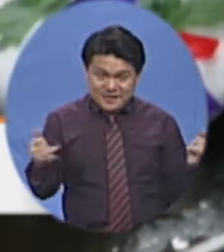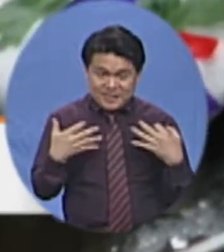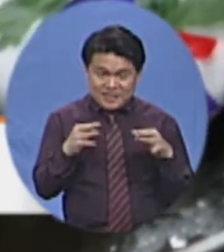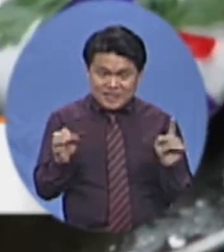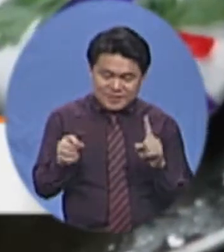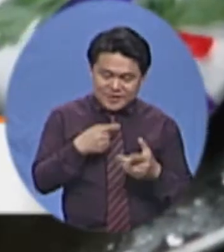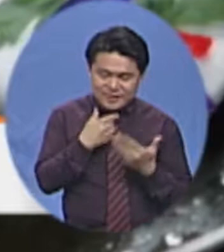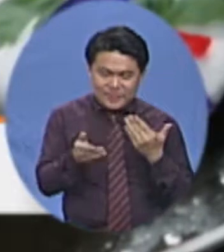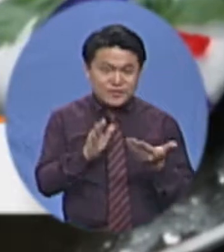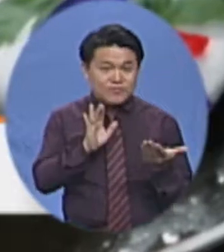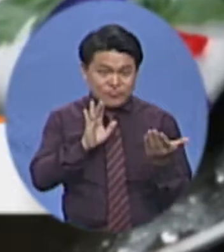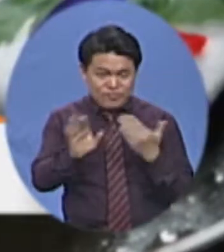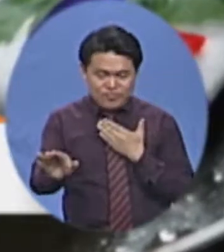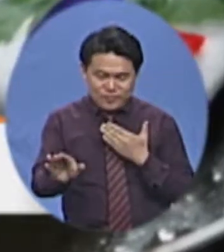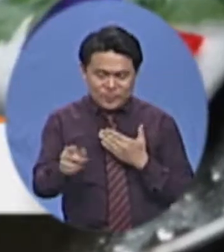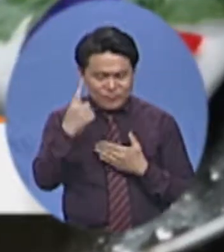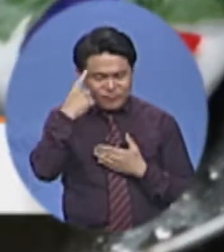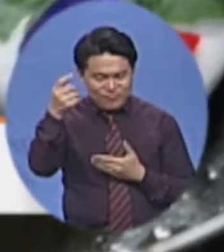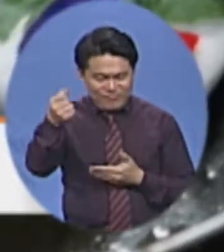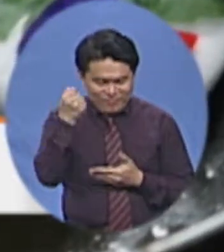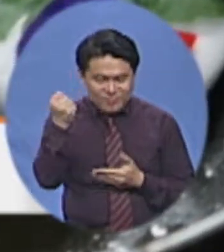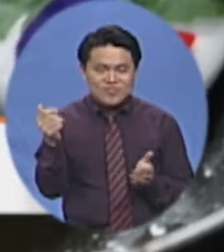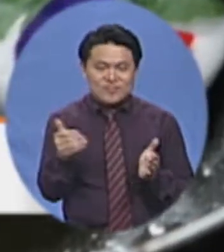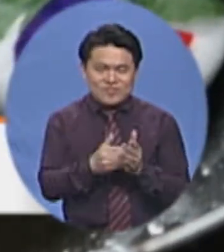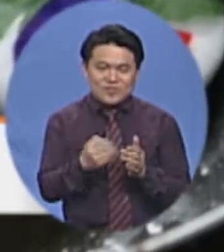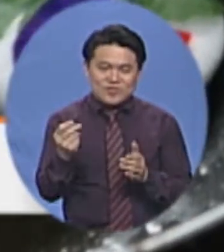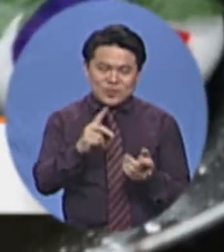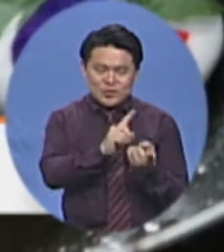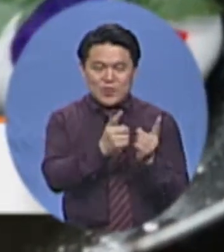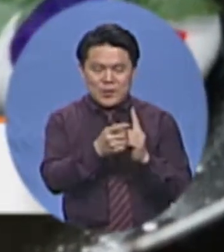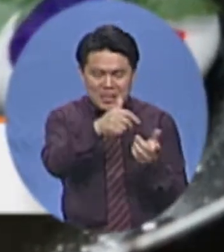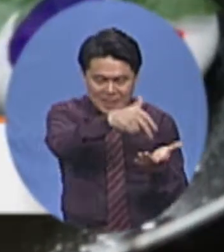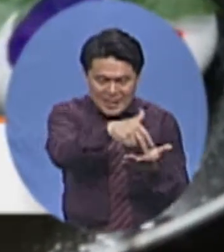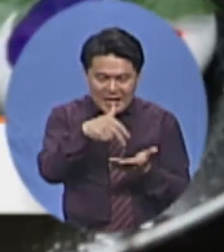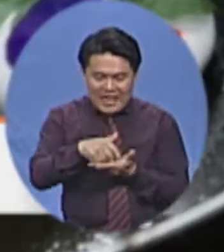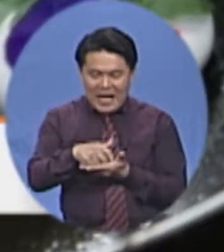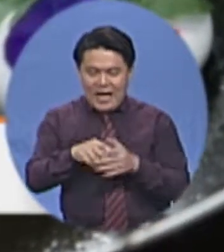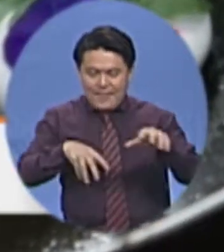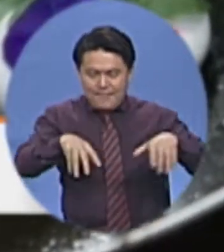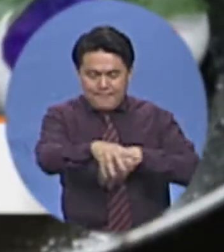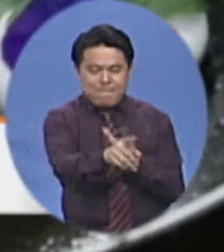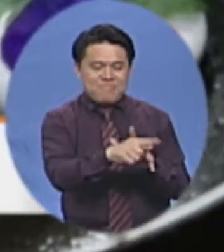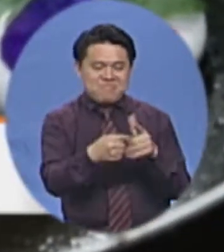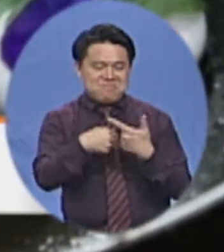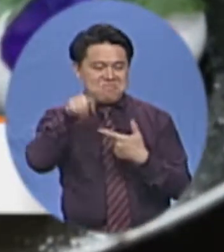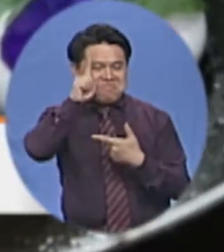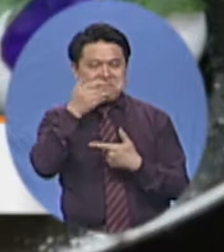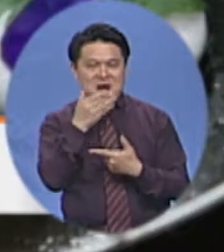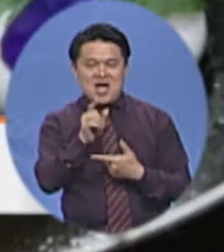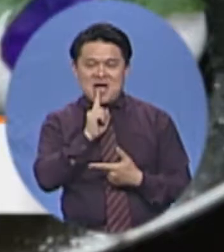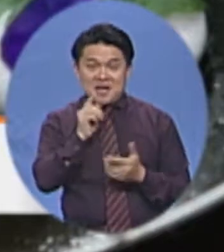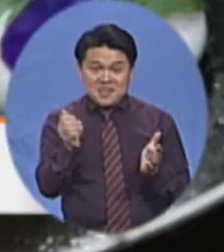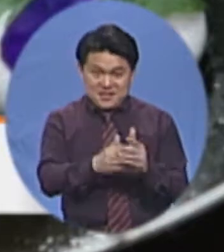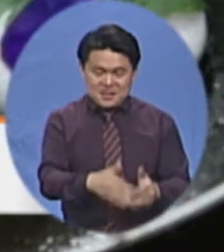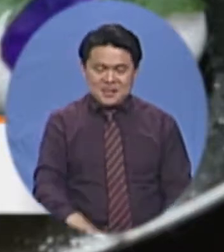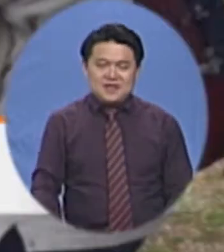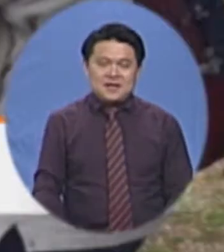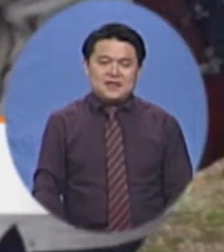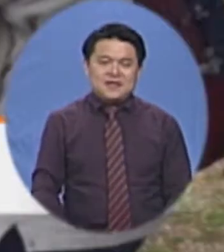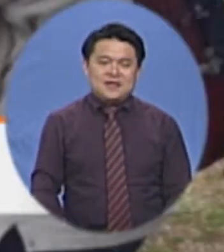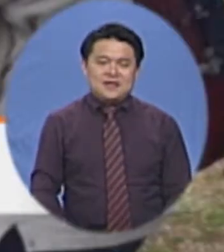씨는 체험 활동을 통해 소중한 추억을 만들었고 서로의 상황과 입장에 대해 이해할 수 있었던 시간이었다라고 소감을